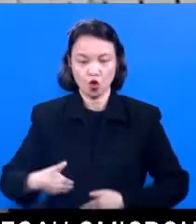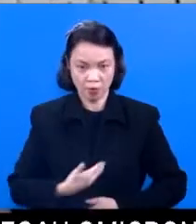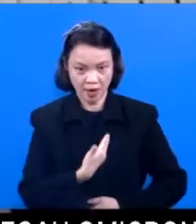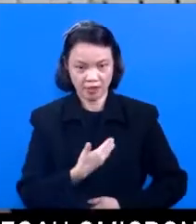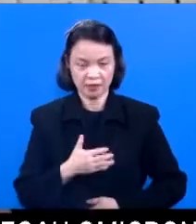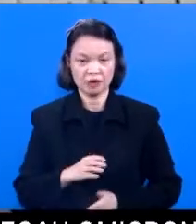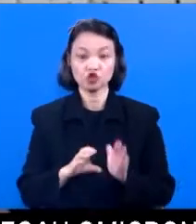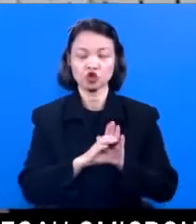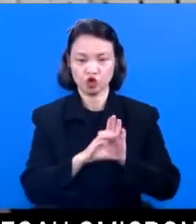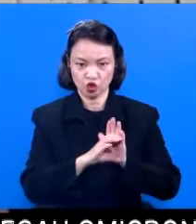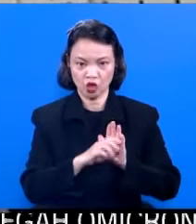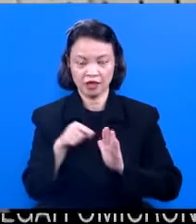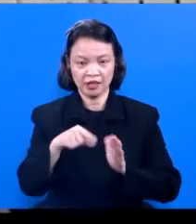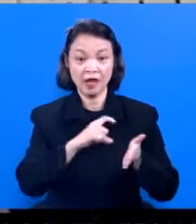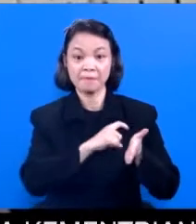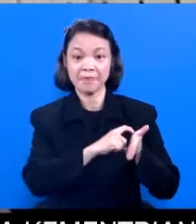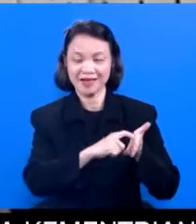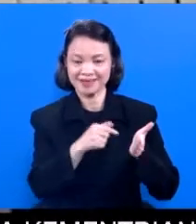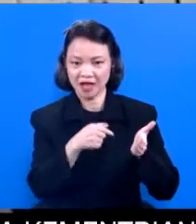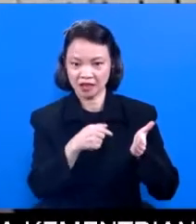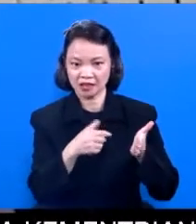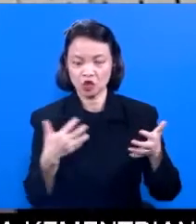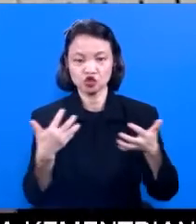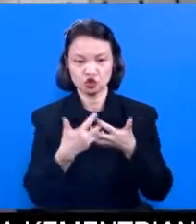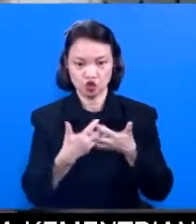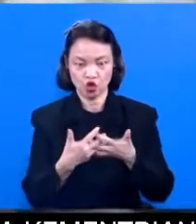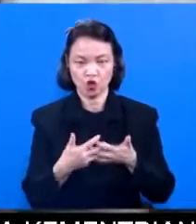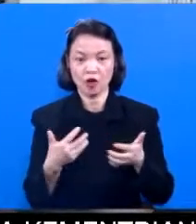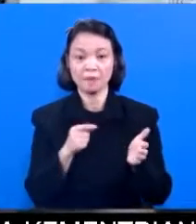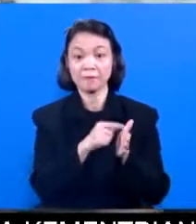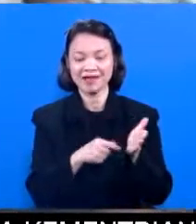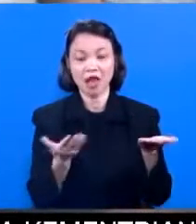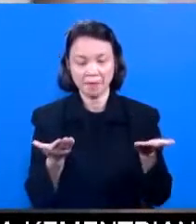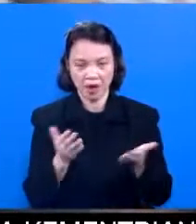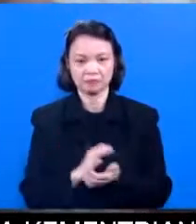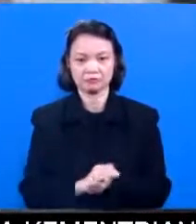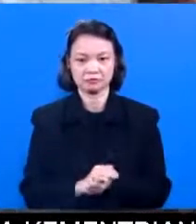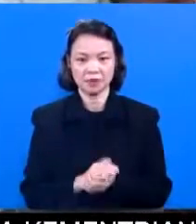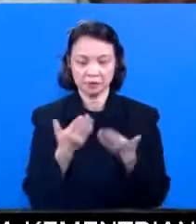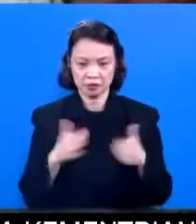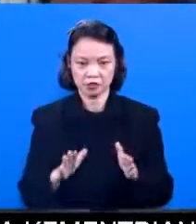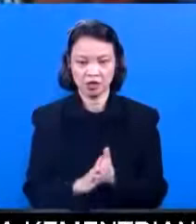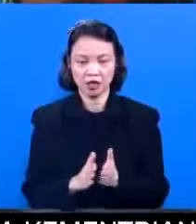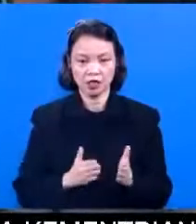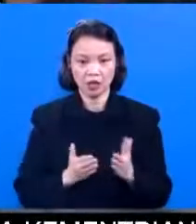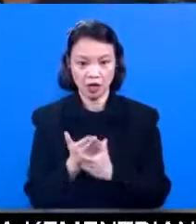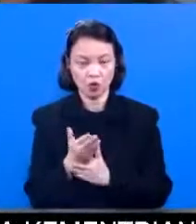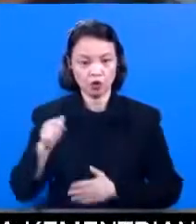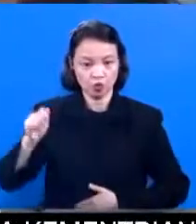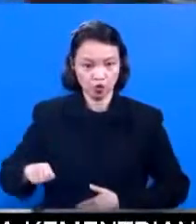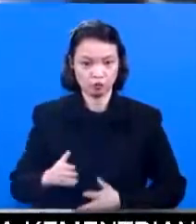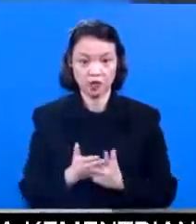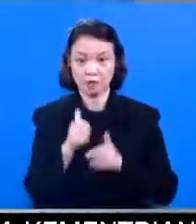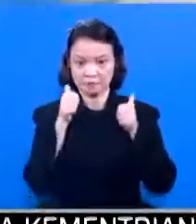umpamanya ini pasalnya yang cocok digunakan pasal apa. Penyelesaian melalui jalur hukum merupakan jalan